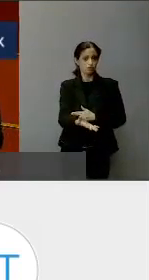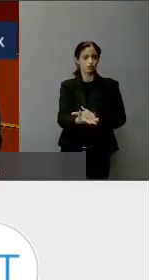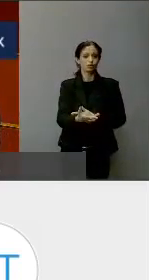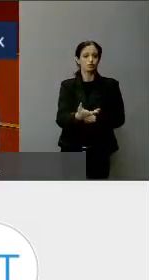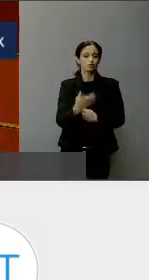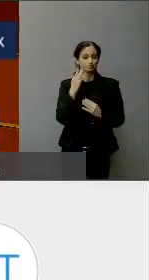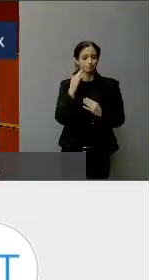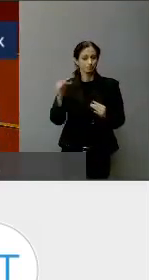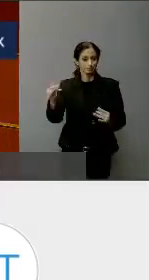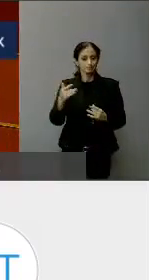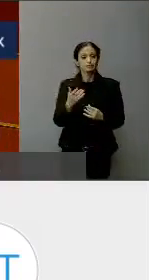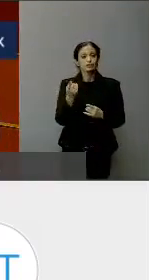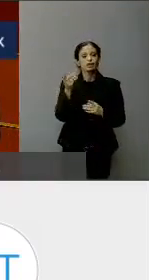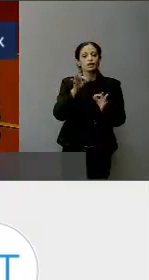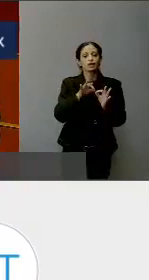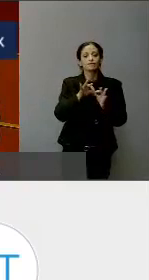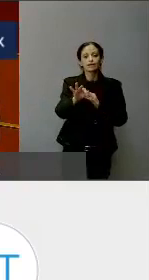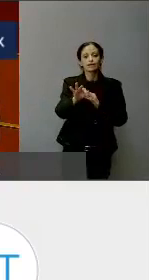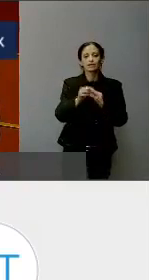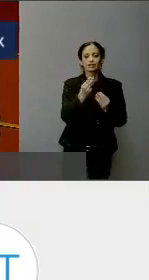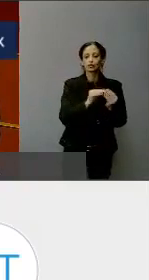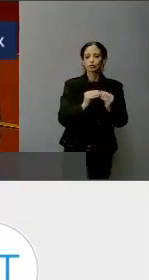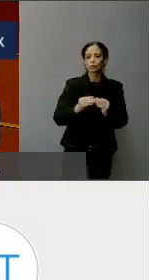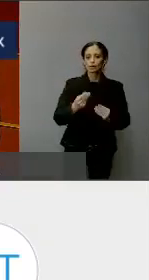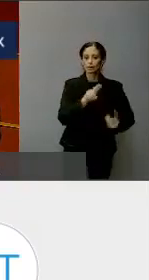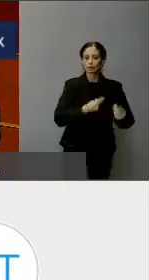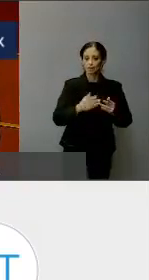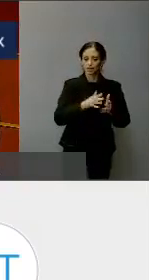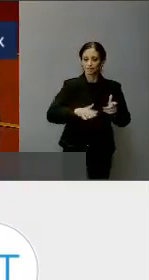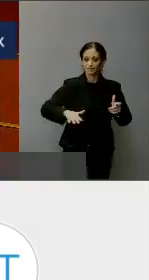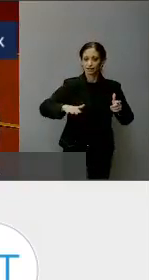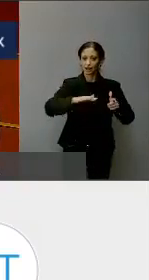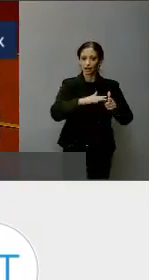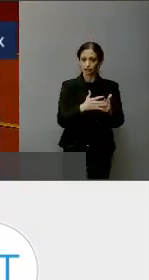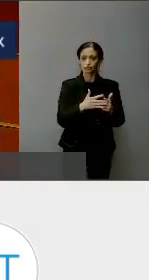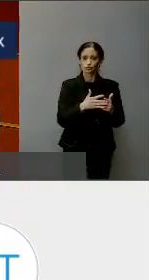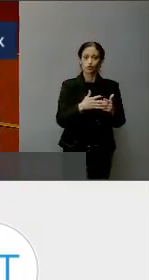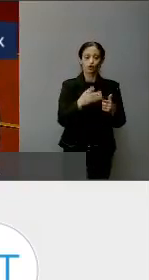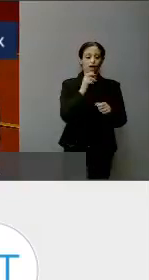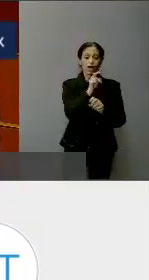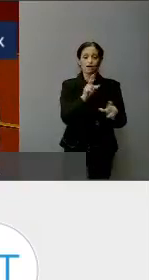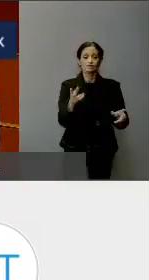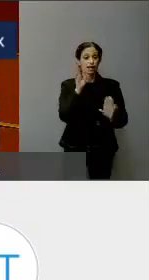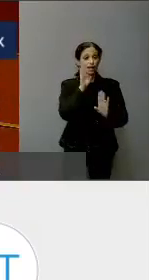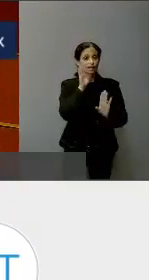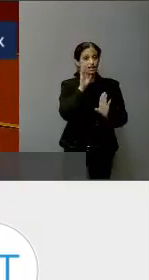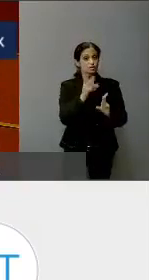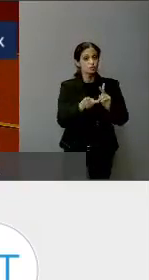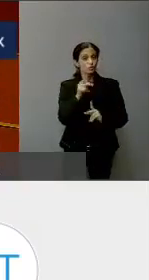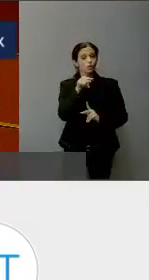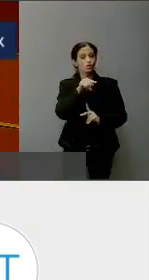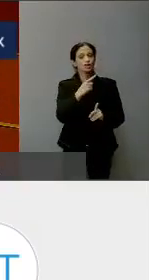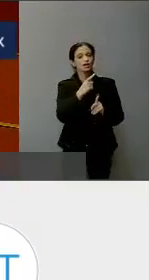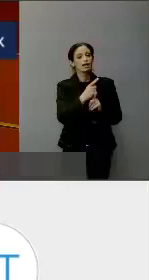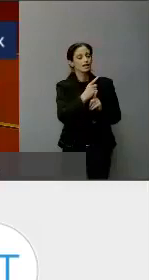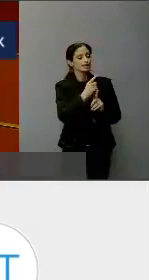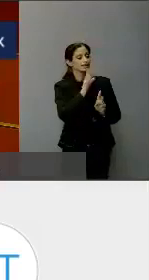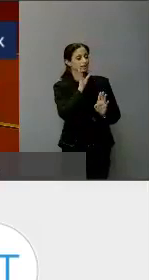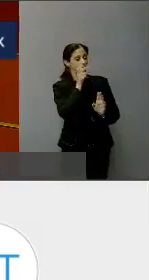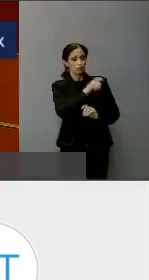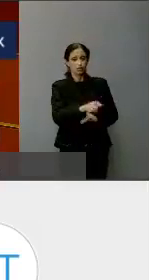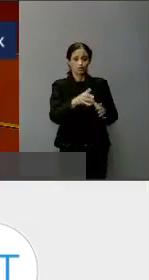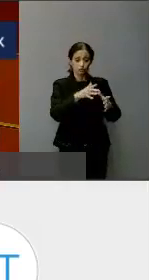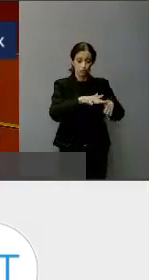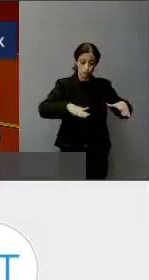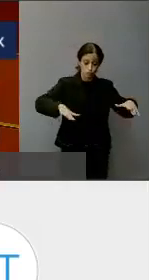e ha detto con riferimento a tutti gli strumenti di pianificazione di rivale metropolitana si segnala che particolare attenzione viene posta la riduzione di consumo del suolo